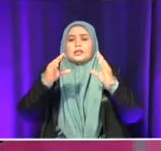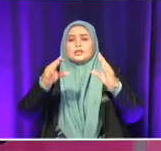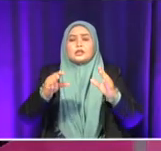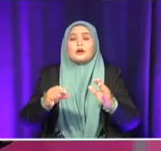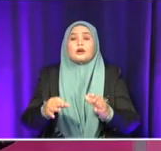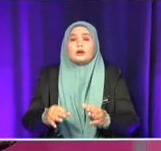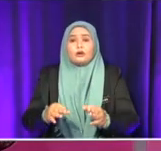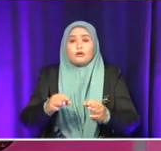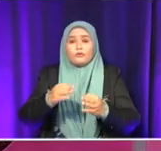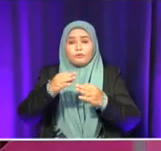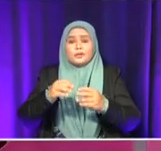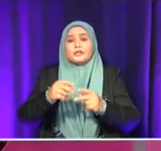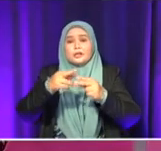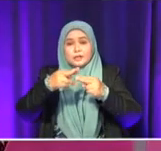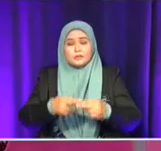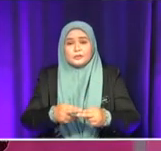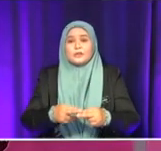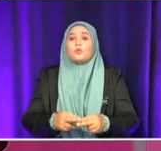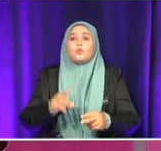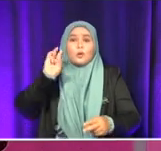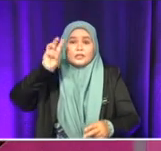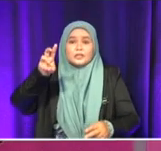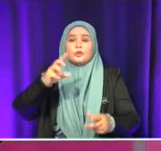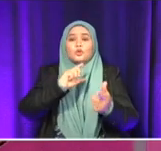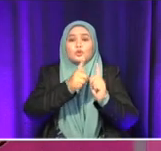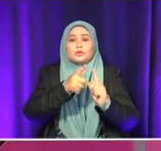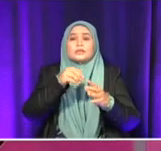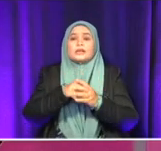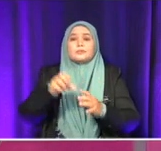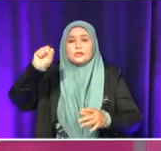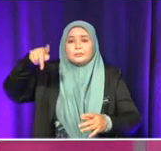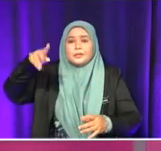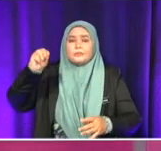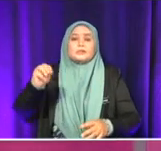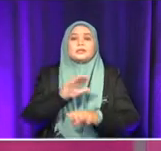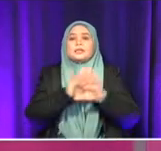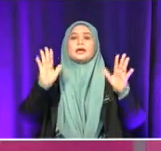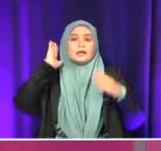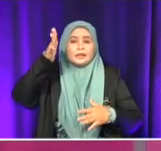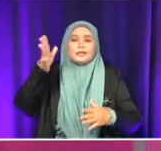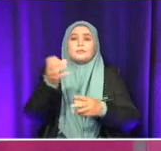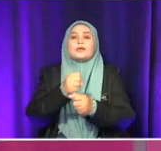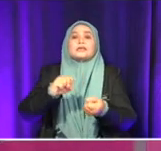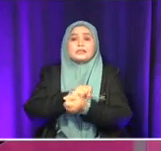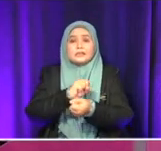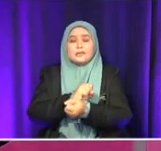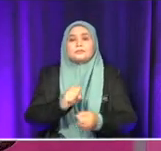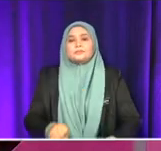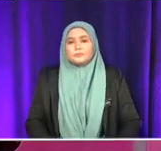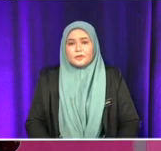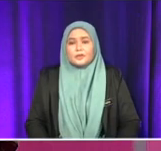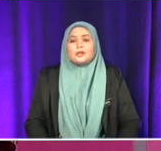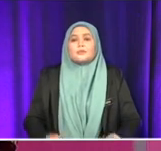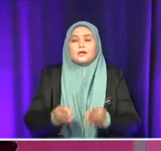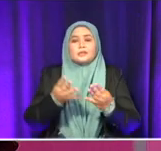malahan dia wajib lulus dalam SPM jika murid-murid tak lulus nih memang tidak dapat siji lah dia bahasa Melayu dan juga